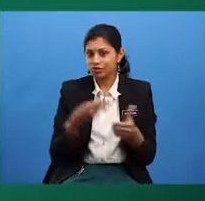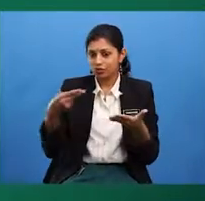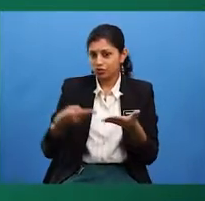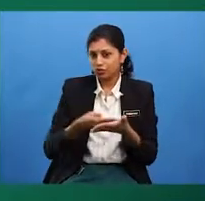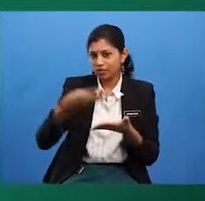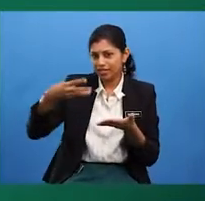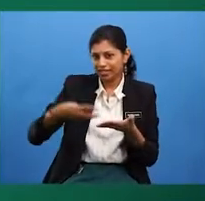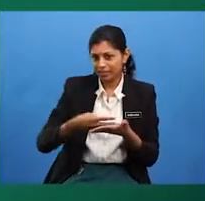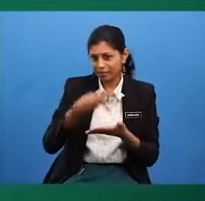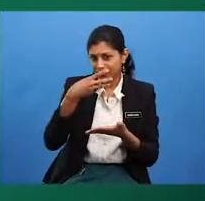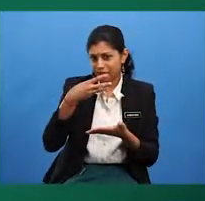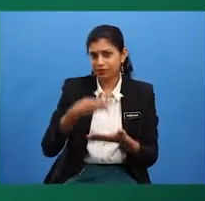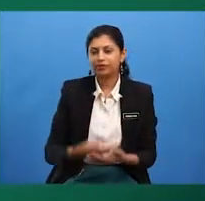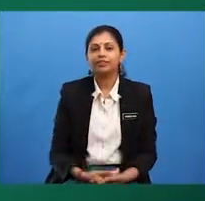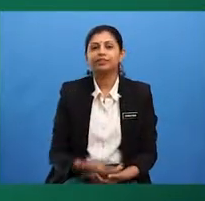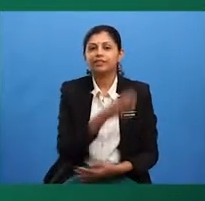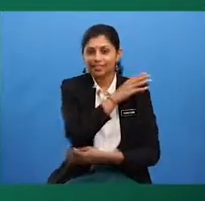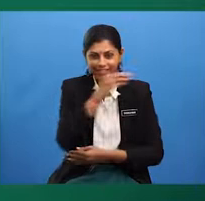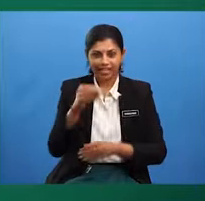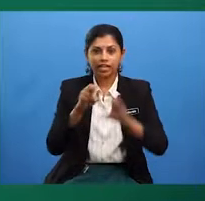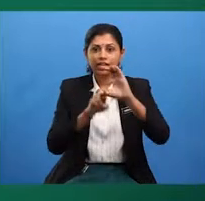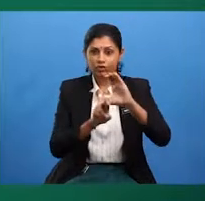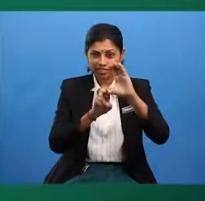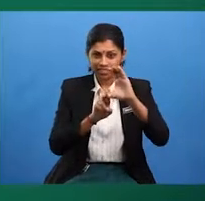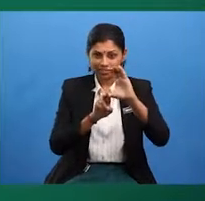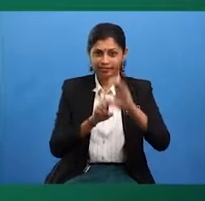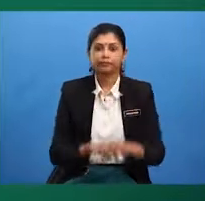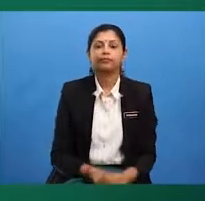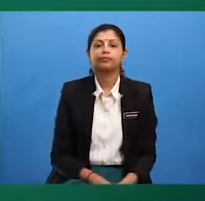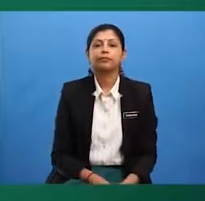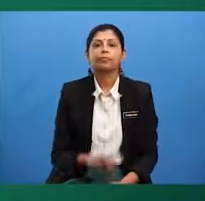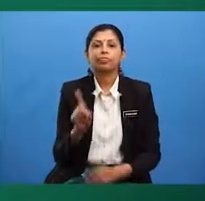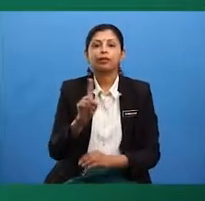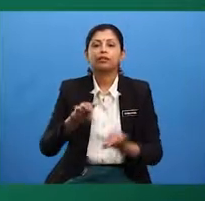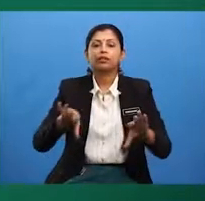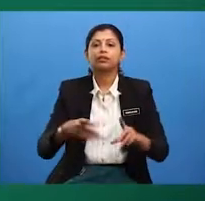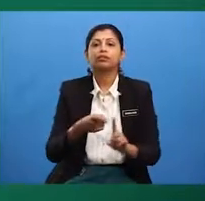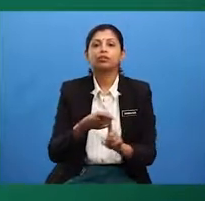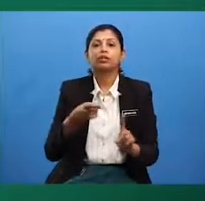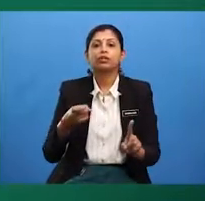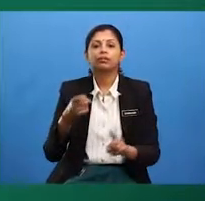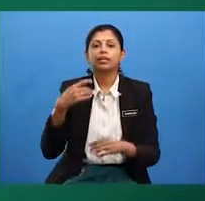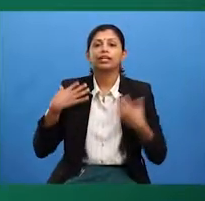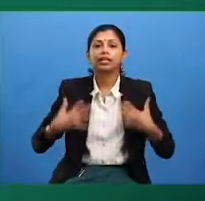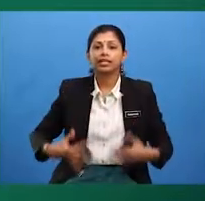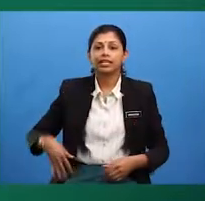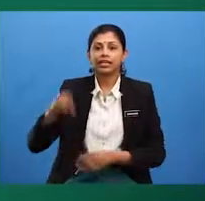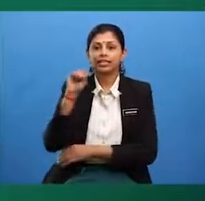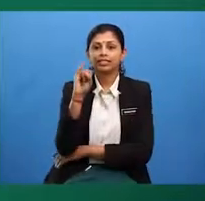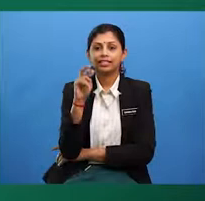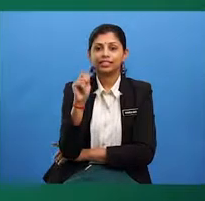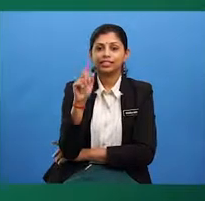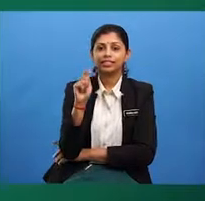Jawapannya, sudu plastik dan kerusi plastik. Objek manakah pula yang diperbuat daripada bahan